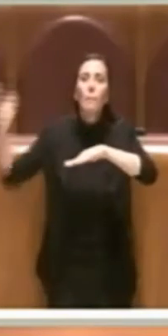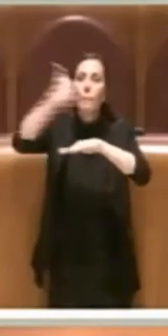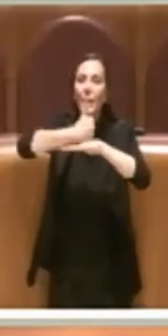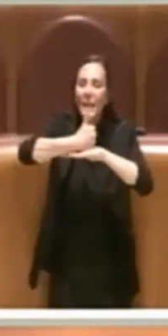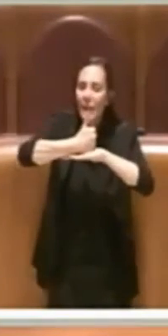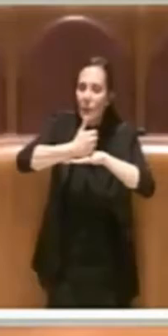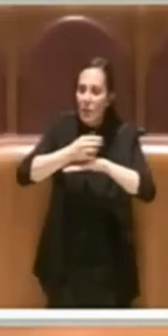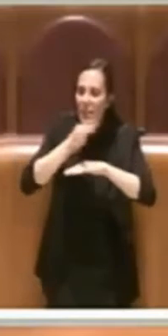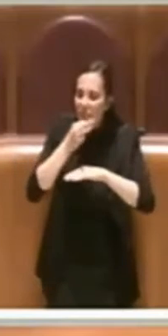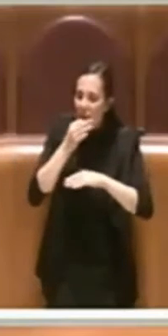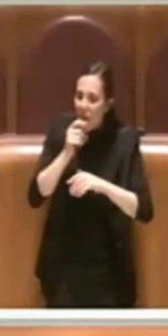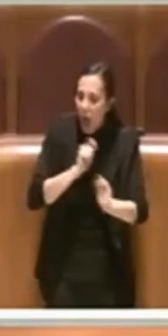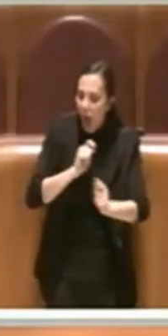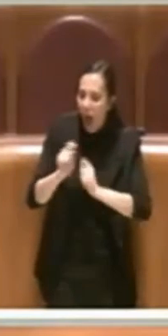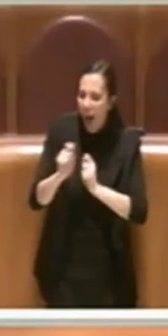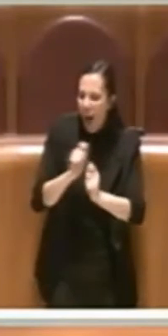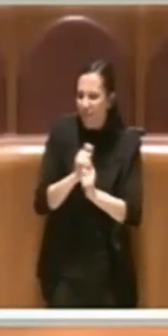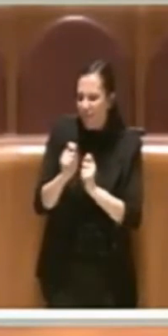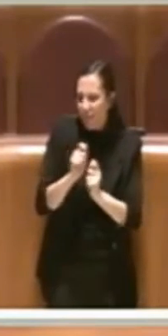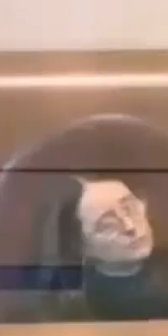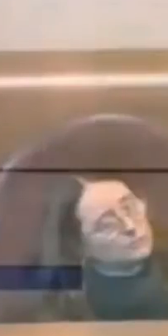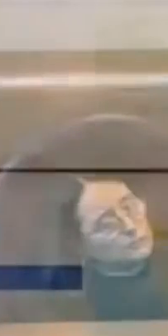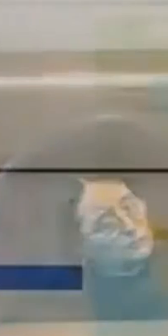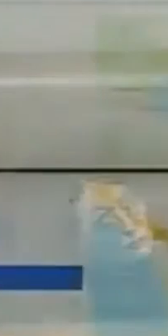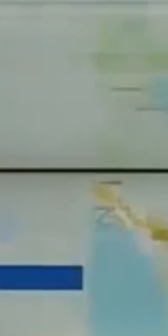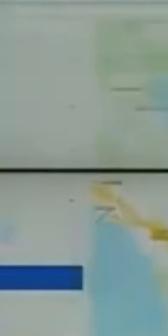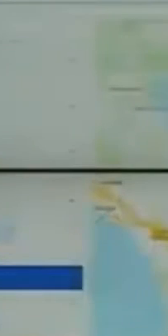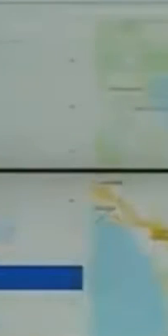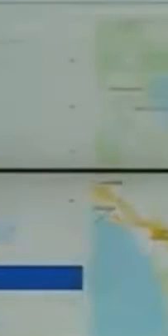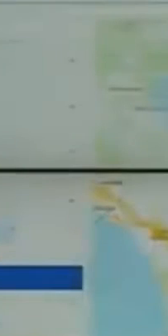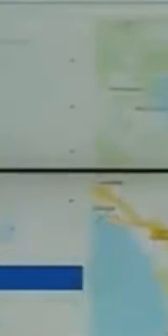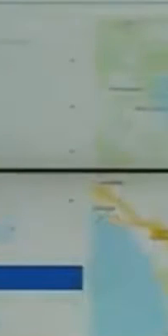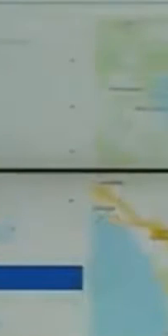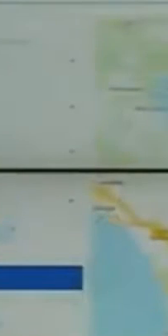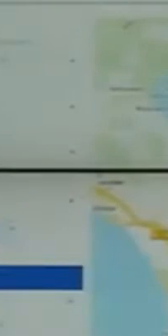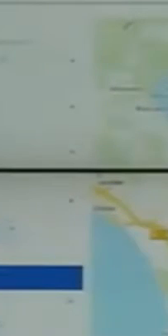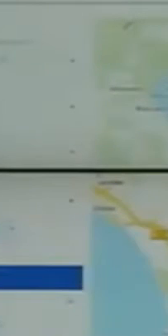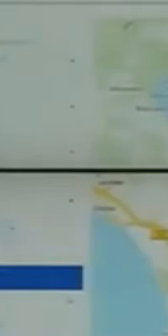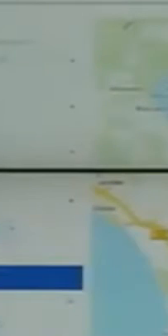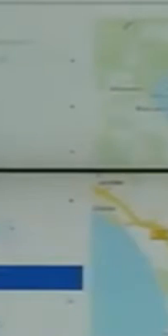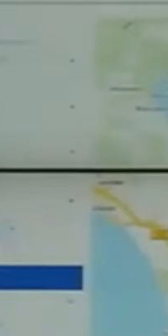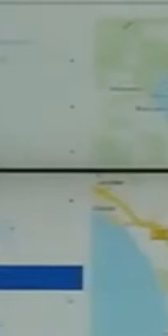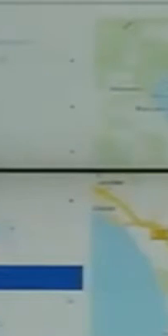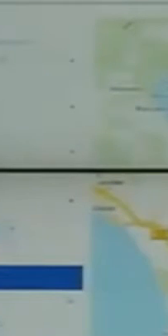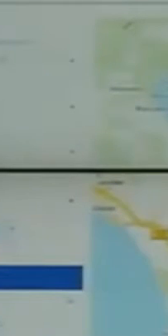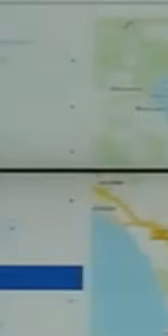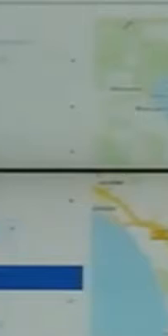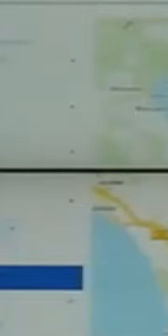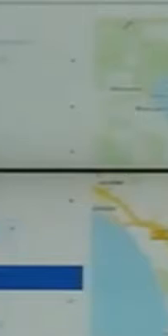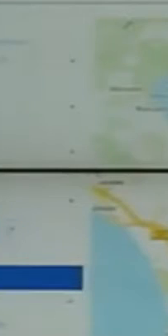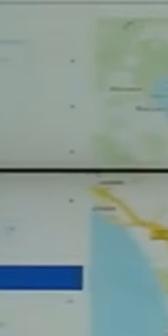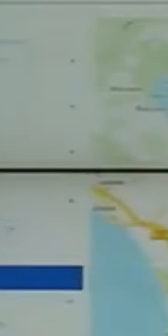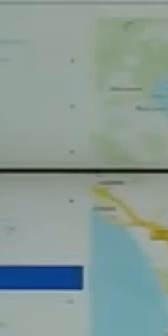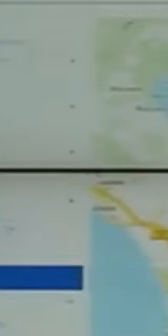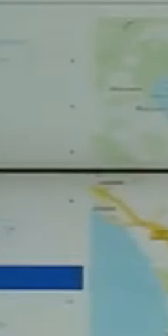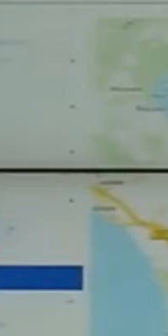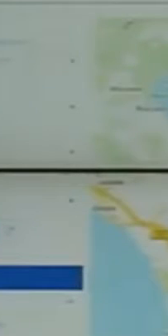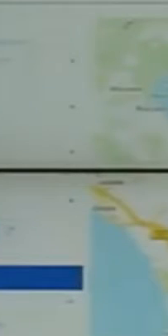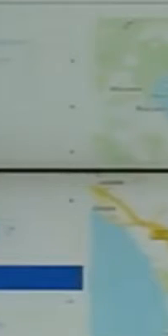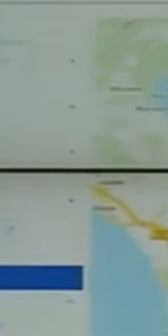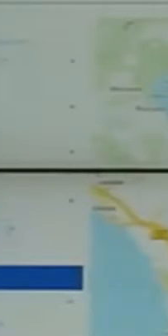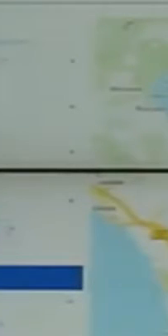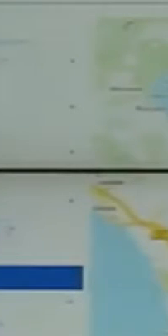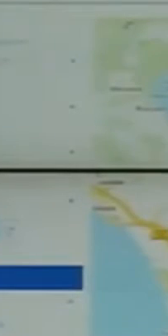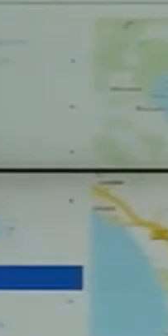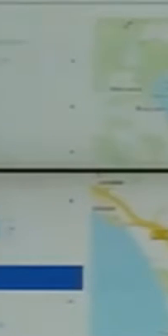giro d'affari di 107 miliardi l'anno a livello statale e lo Stato ne intasca solo 10 miliardi circa. Il resto va spesso